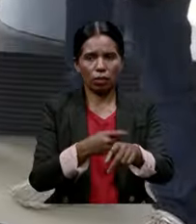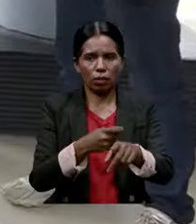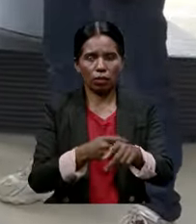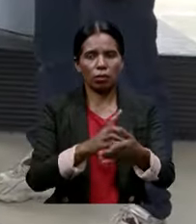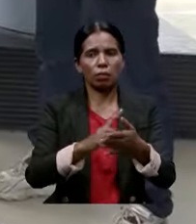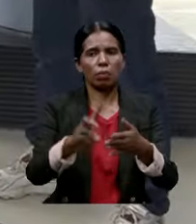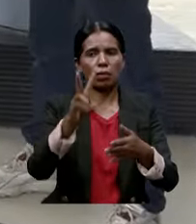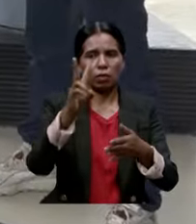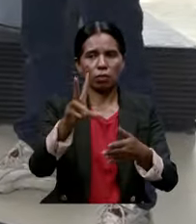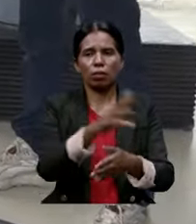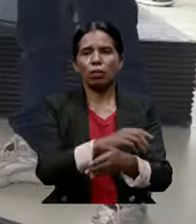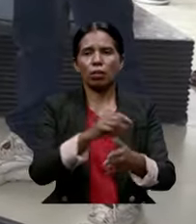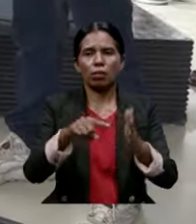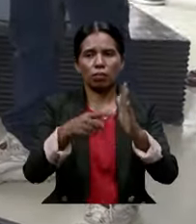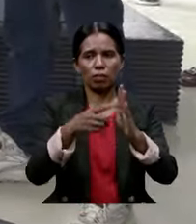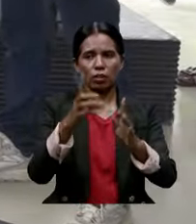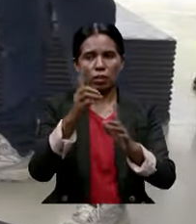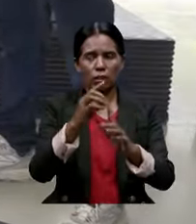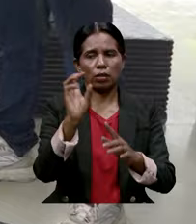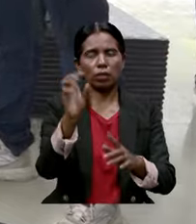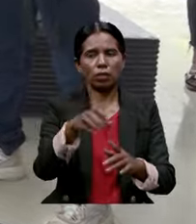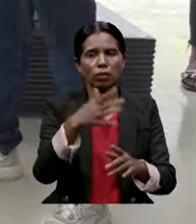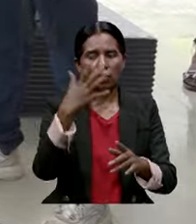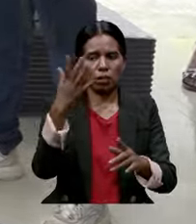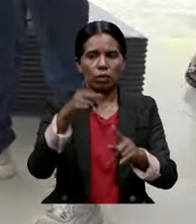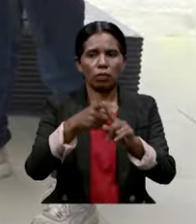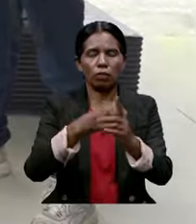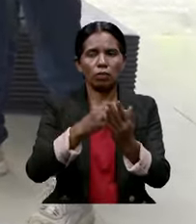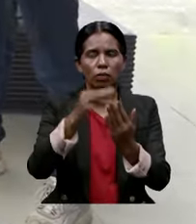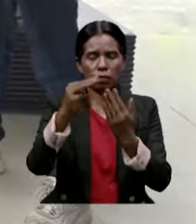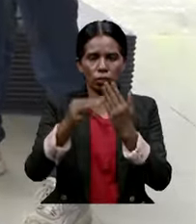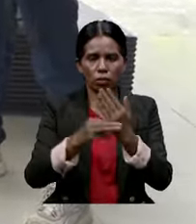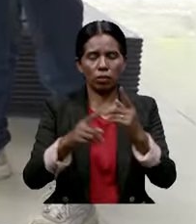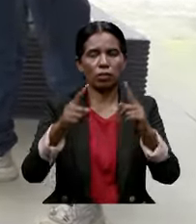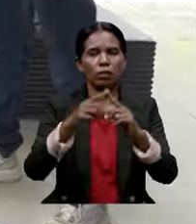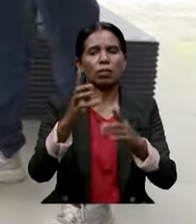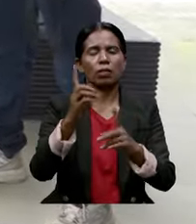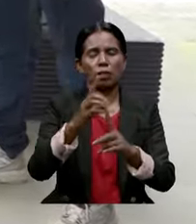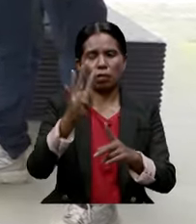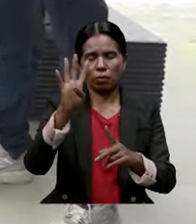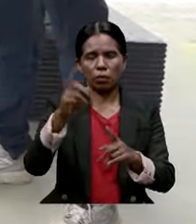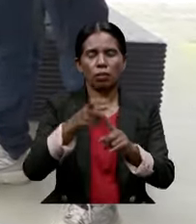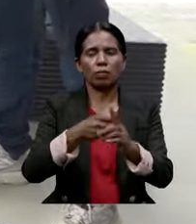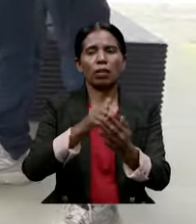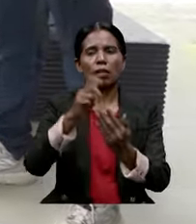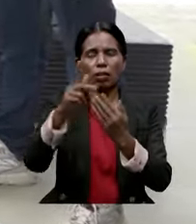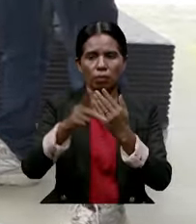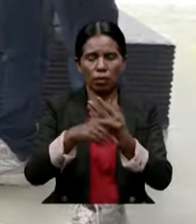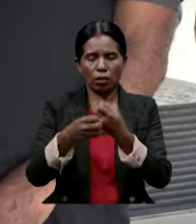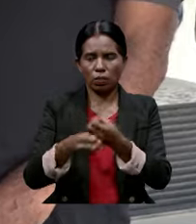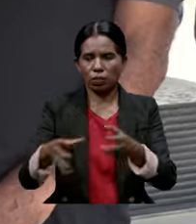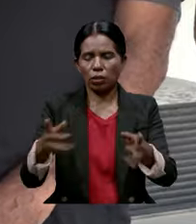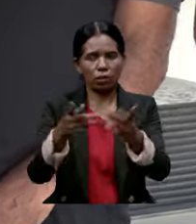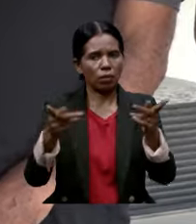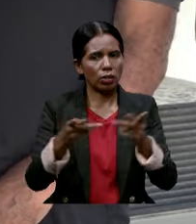semana rua resin hau si loron sanulu resin 5 fulan março to loron hat fulan abril atu hamamuk fating